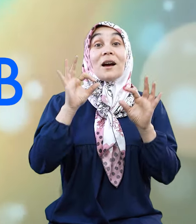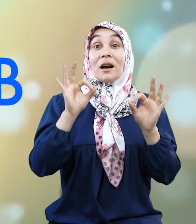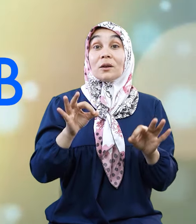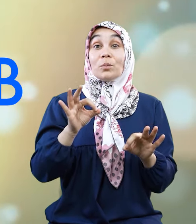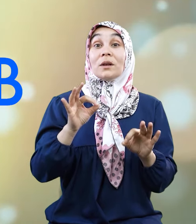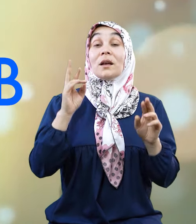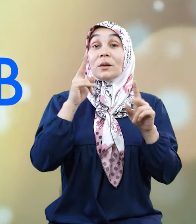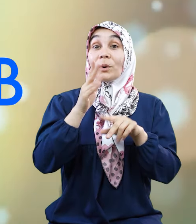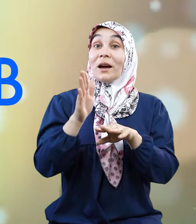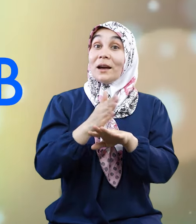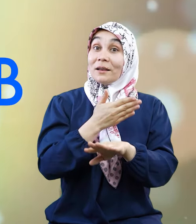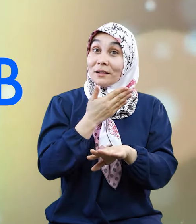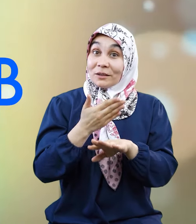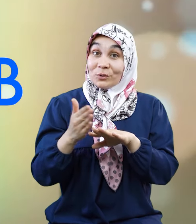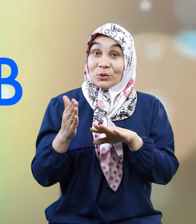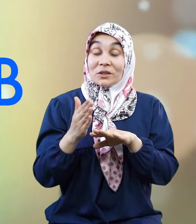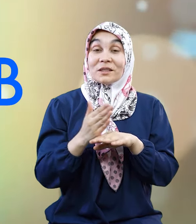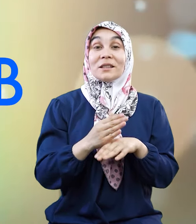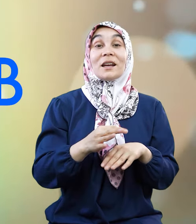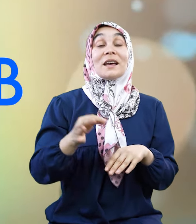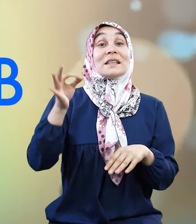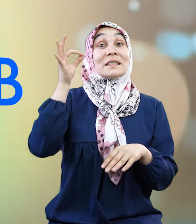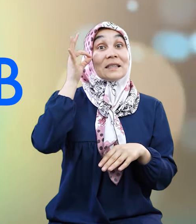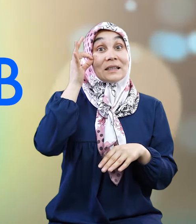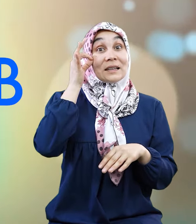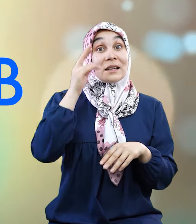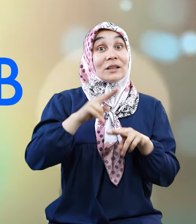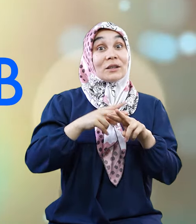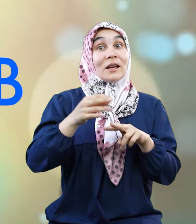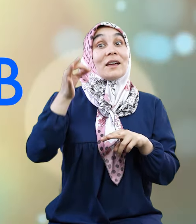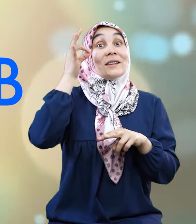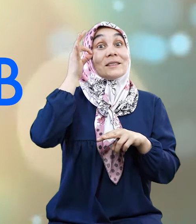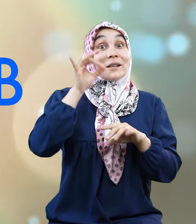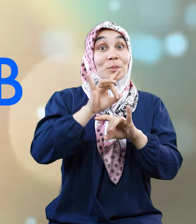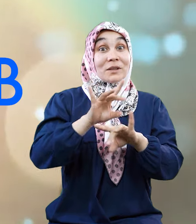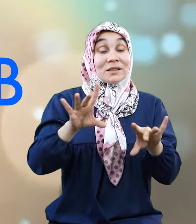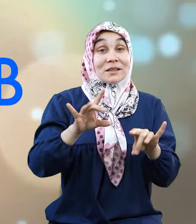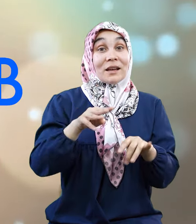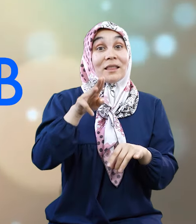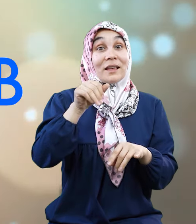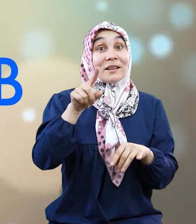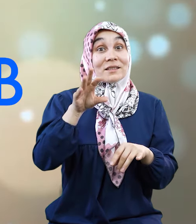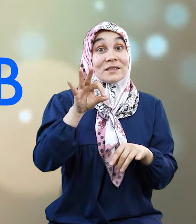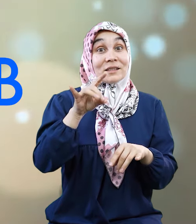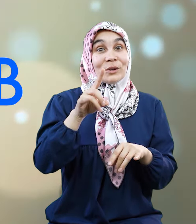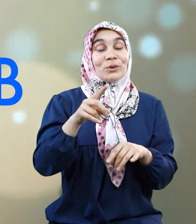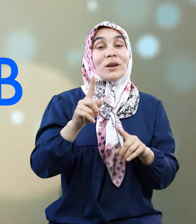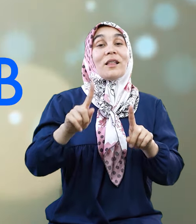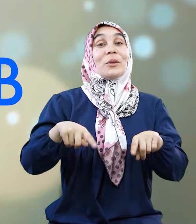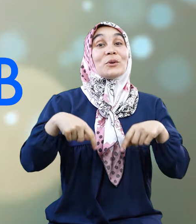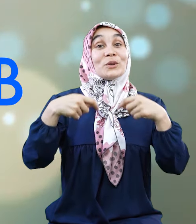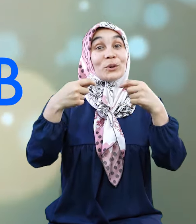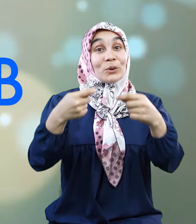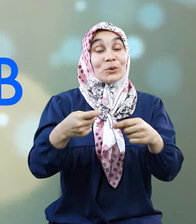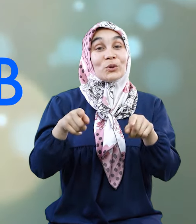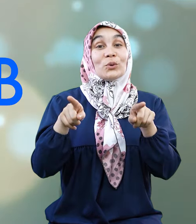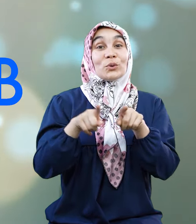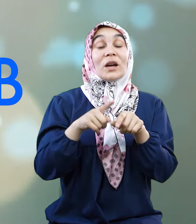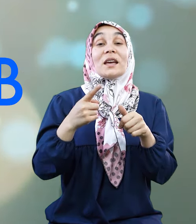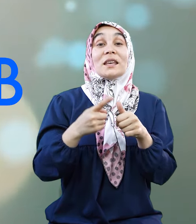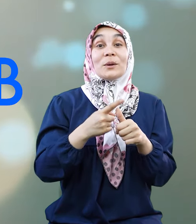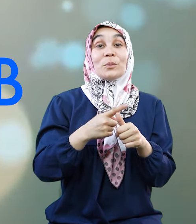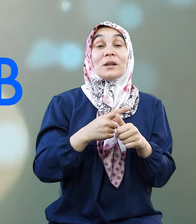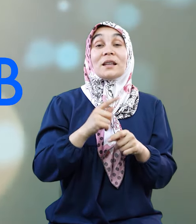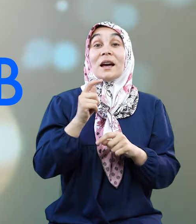bilan botilning orasini ayiruvchi. Zikr, ya'ni eslatma. Tanzil, ya'ni nozil qilingan kabi nomlar